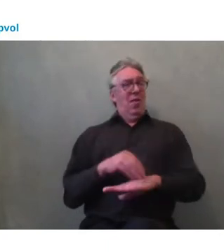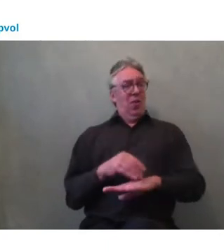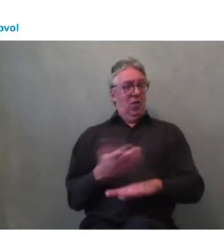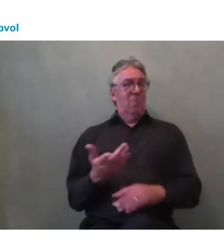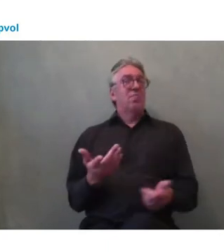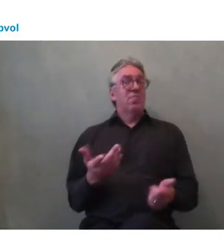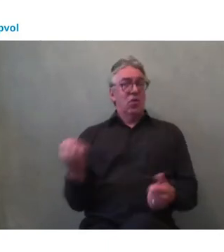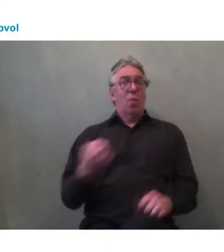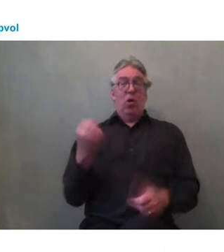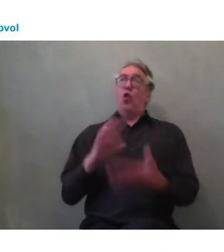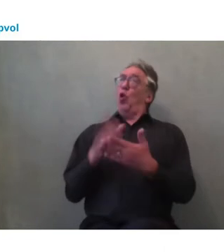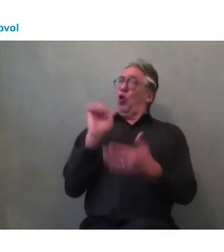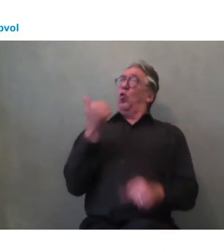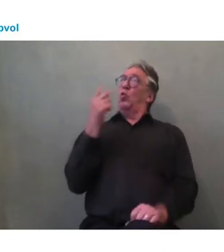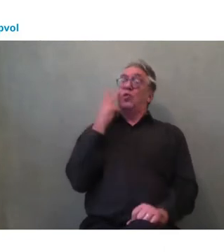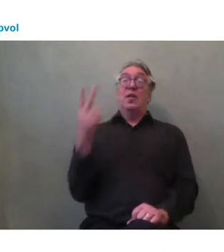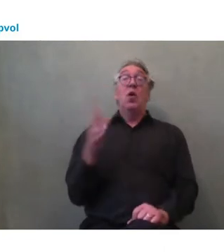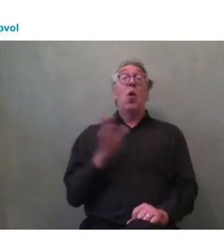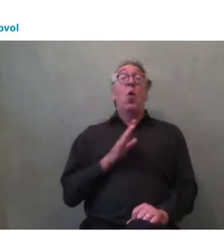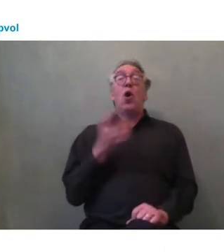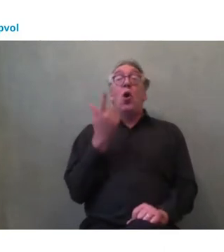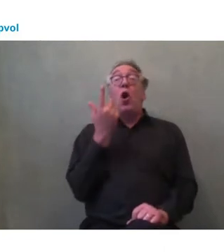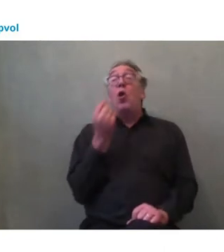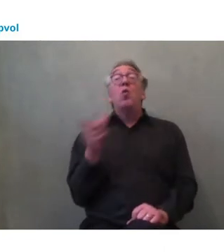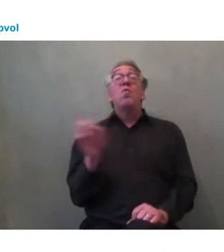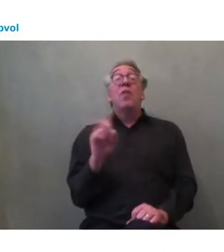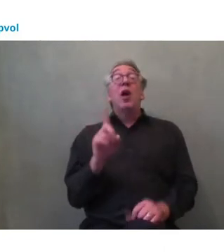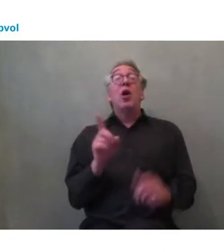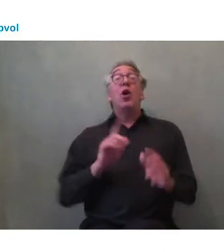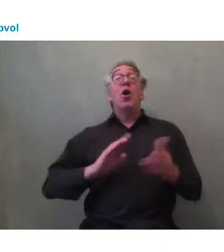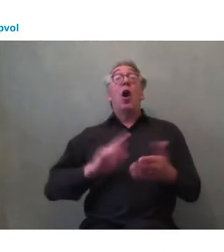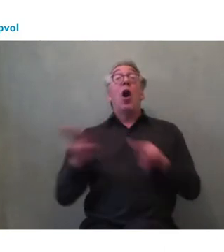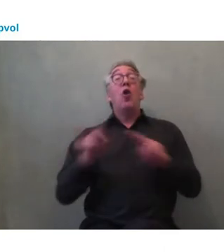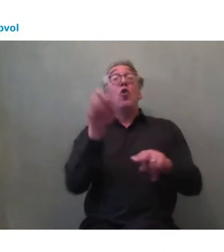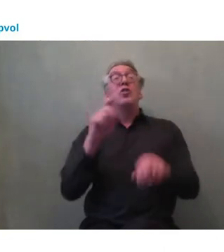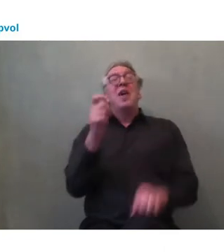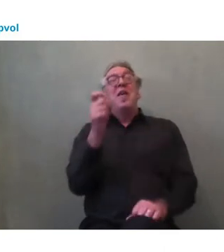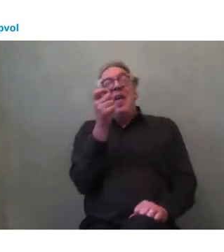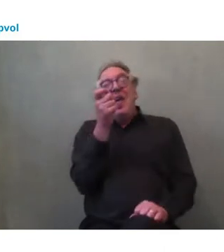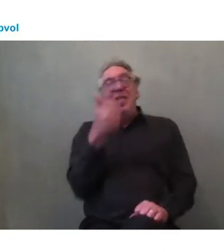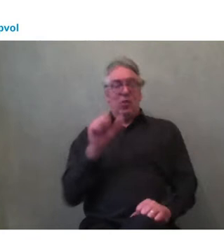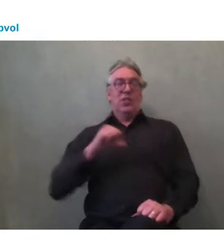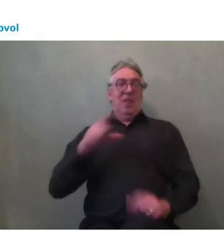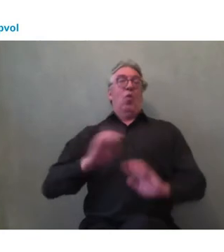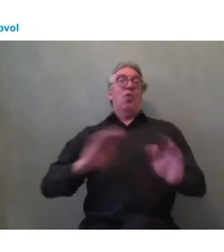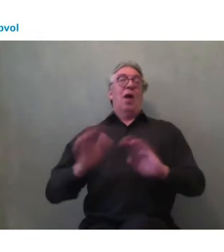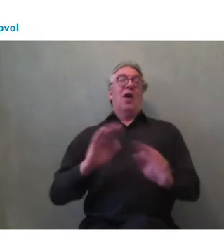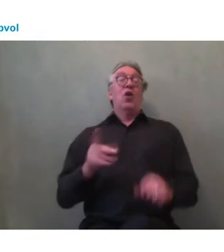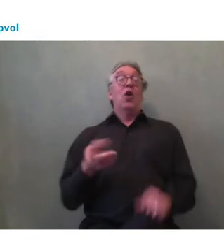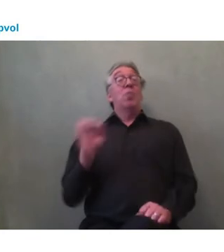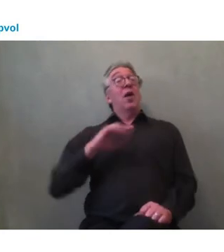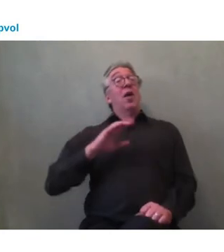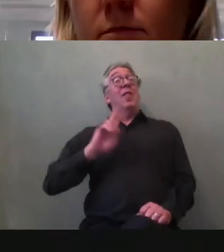het moment dat de acteurs even in gebarentaal overgingen. Bij het weer naar huis gaan voelde Teun zich hoopvol.